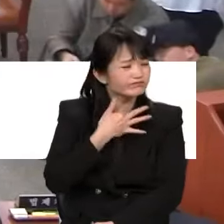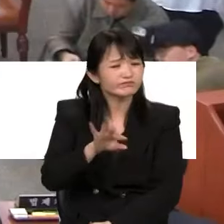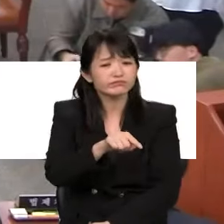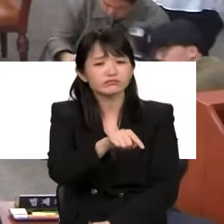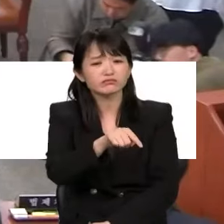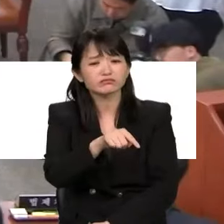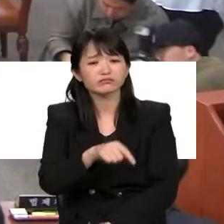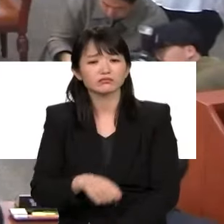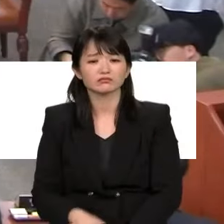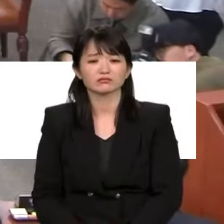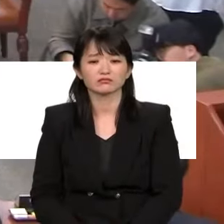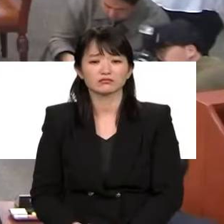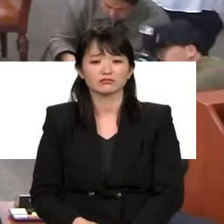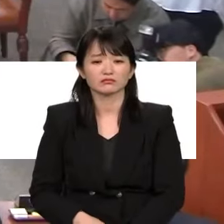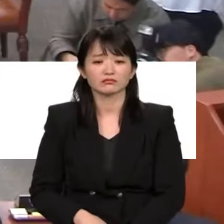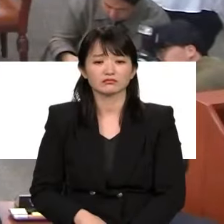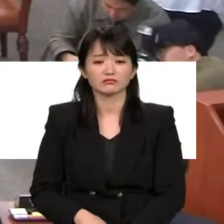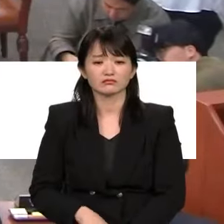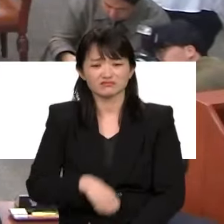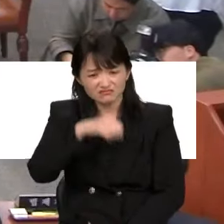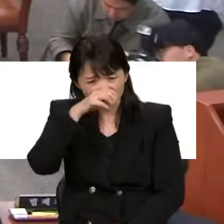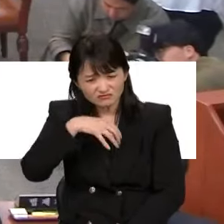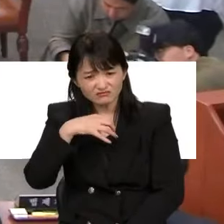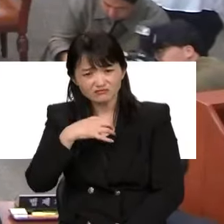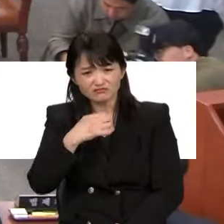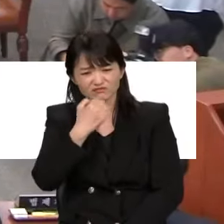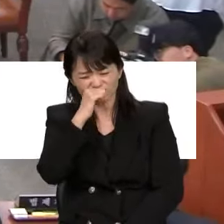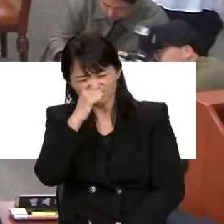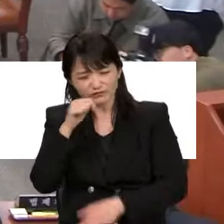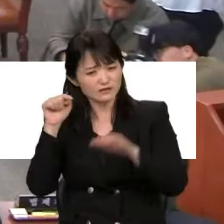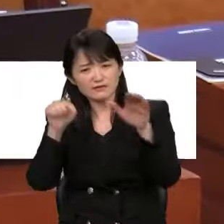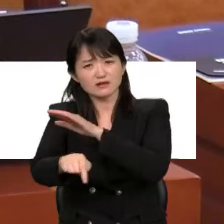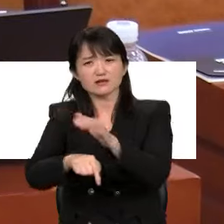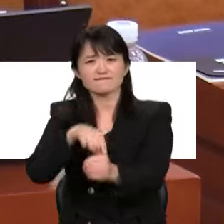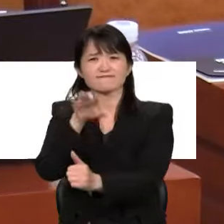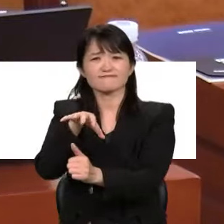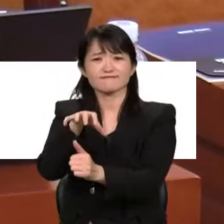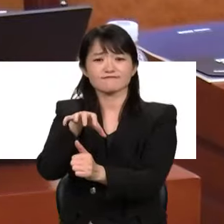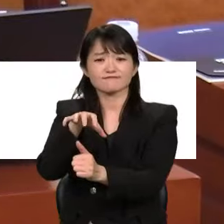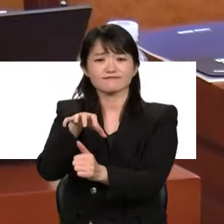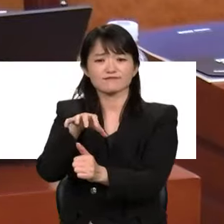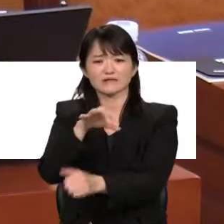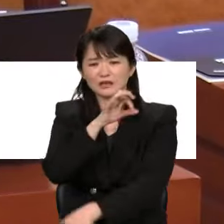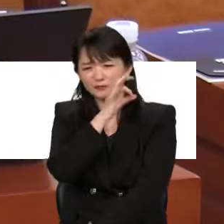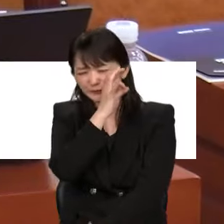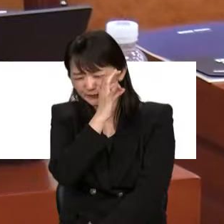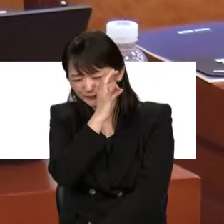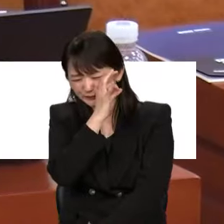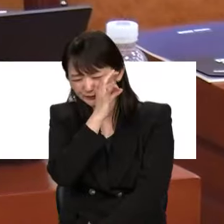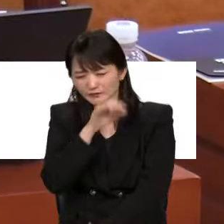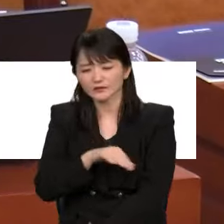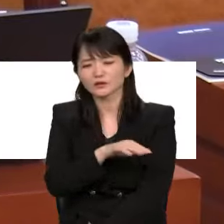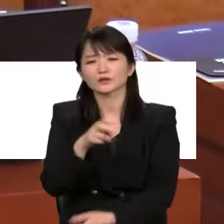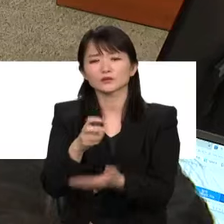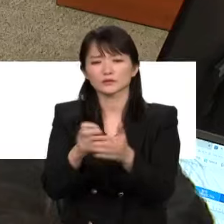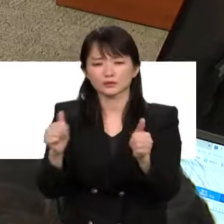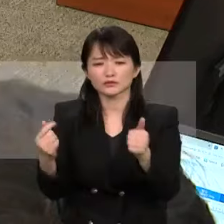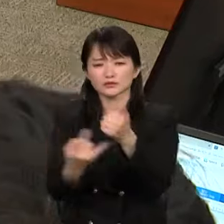무리하게 현장을 가서 겁박지르고 방해하고 이게 얼마나 부끄러운 우리 법사위의